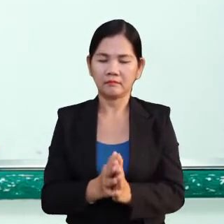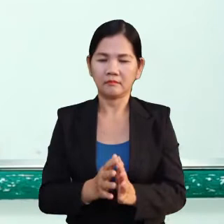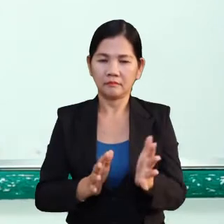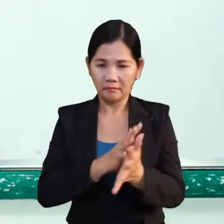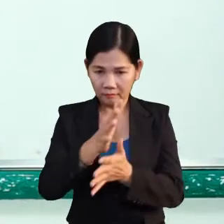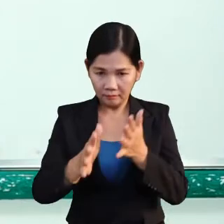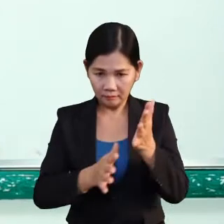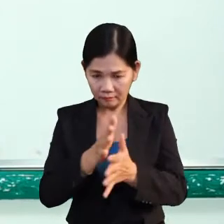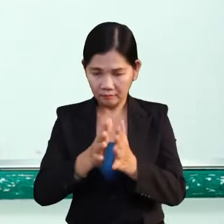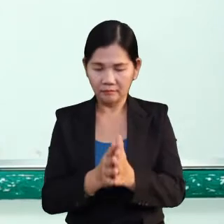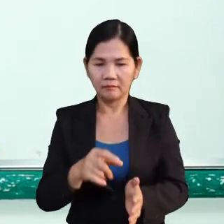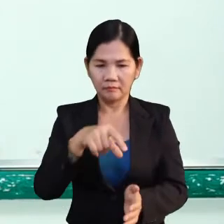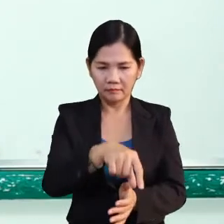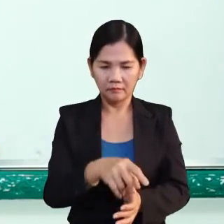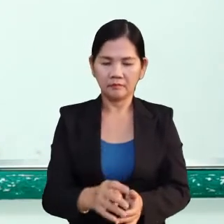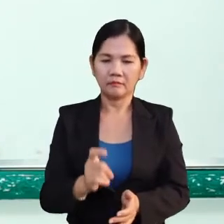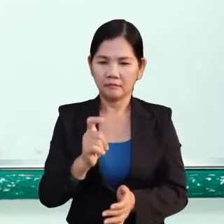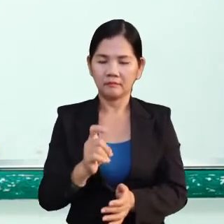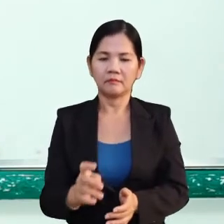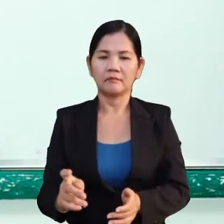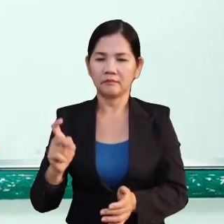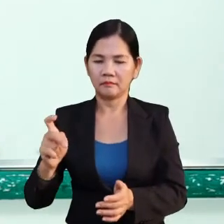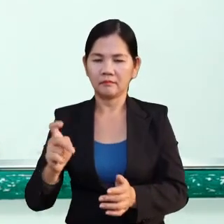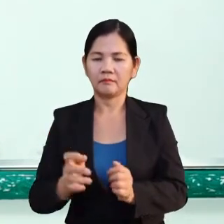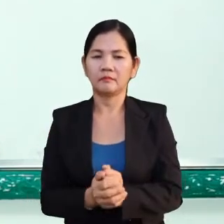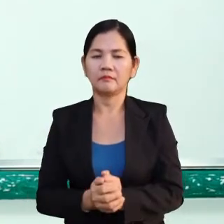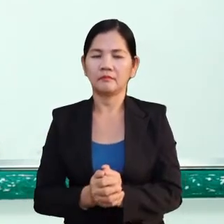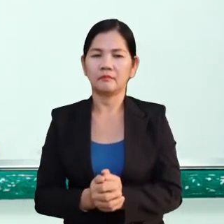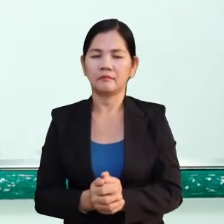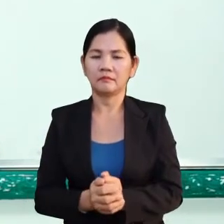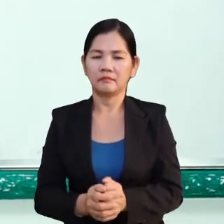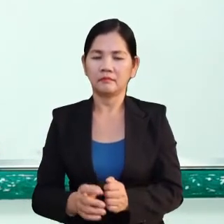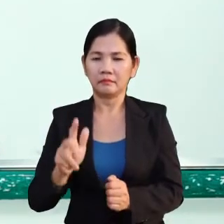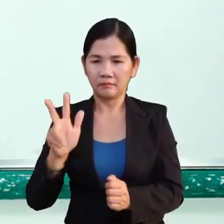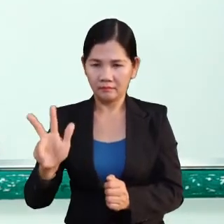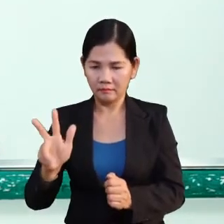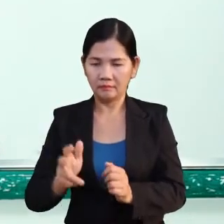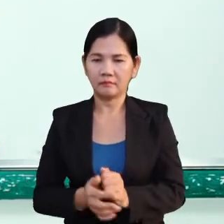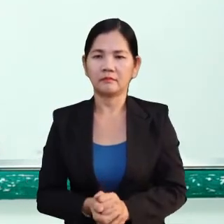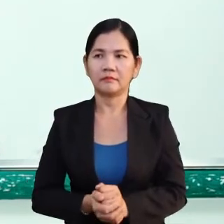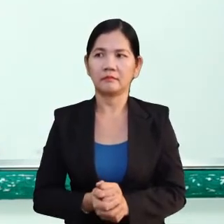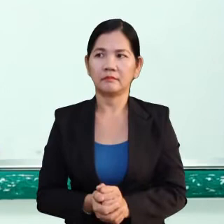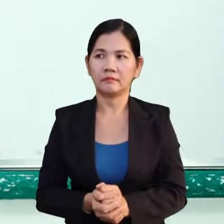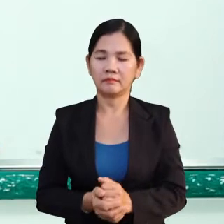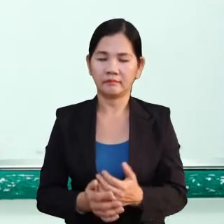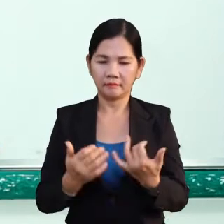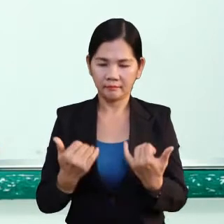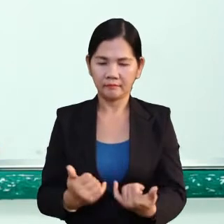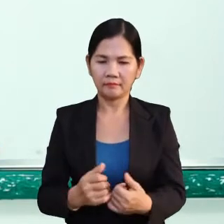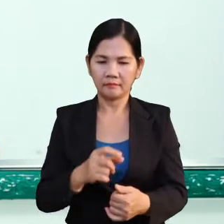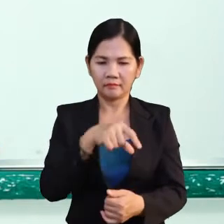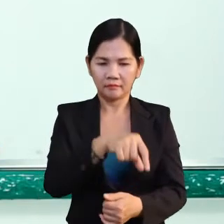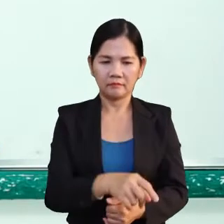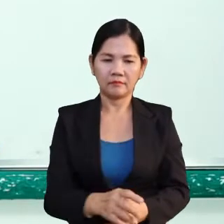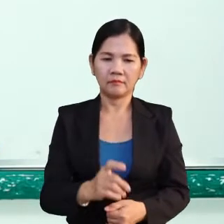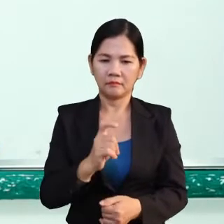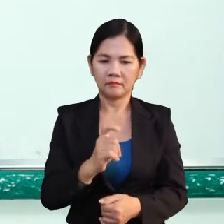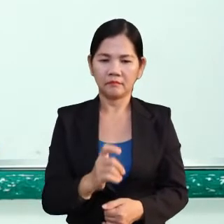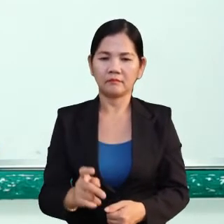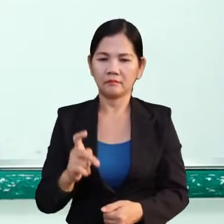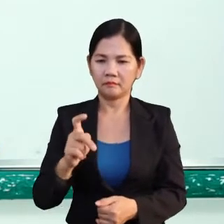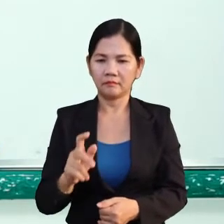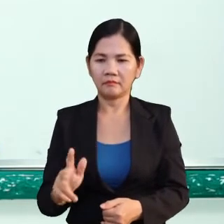រកខកខចាអញ្ចឹងកខកខកូនបងលេខ